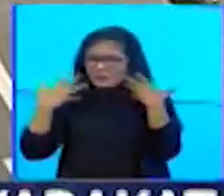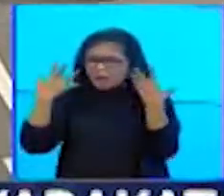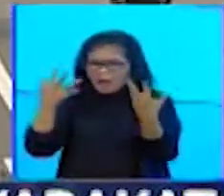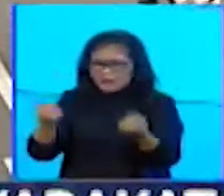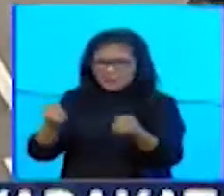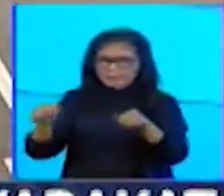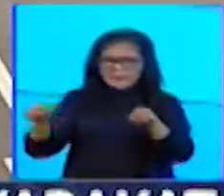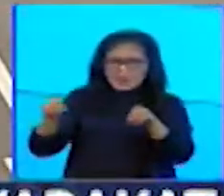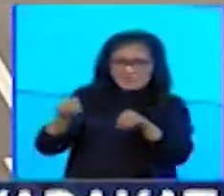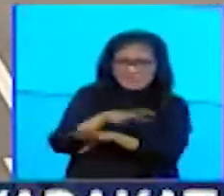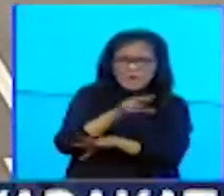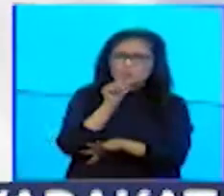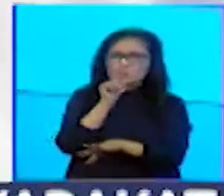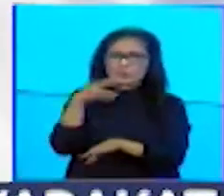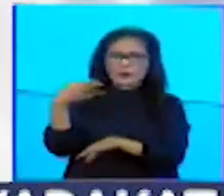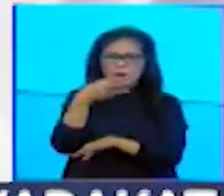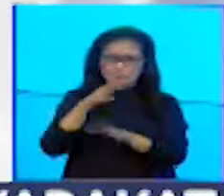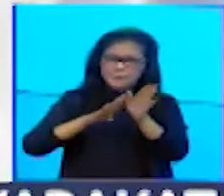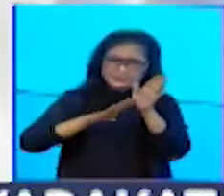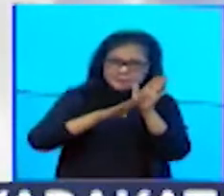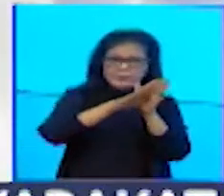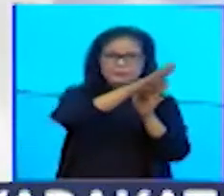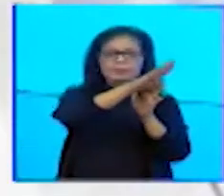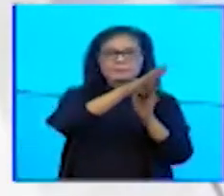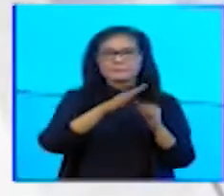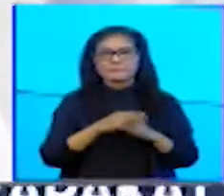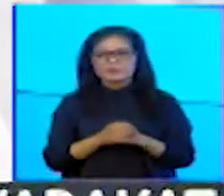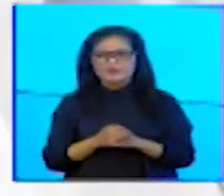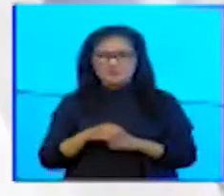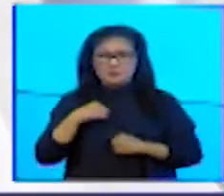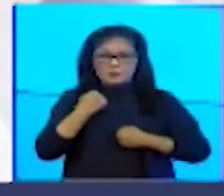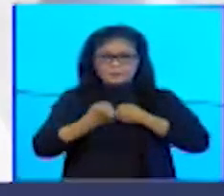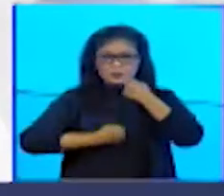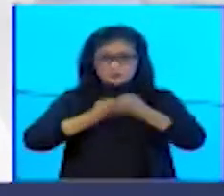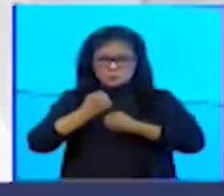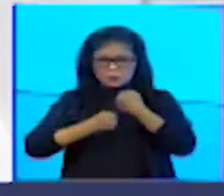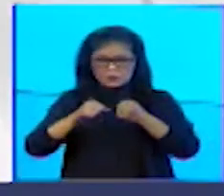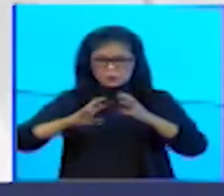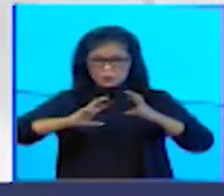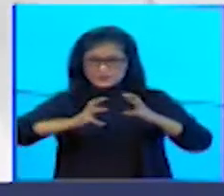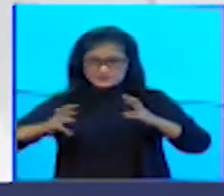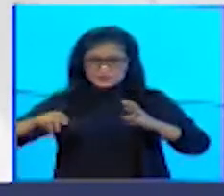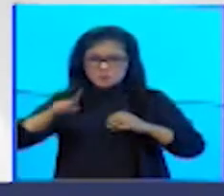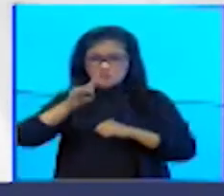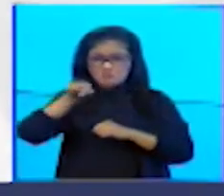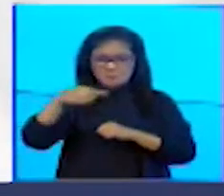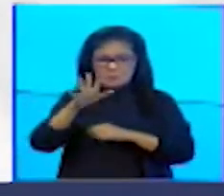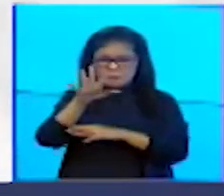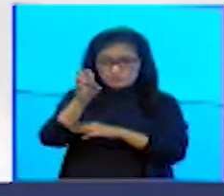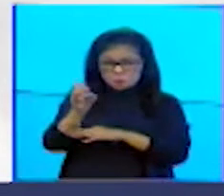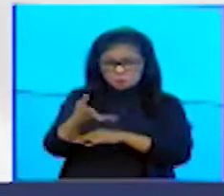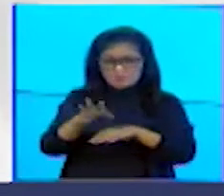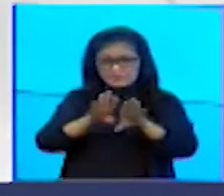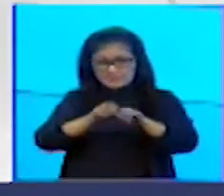semakin cepat pulih. Nah, sektor otomotif ini memiliki 1,5 juta tenaga kerja secara langsung dan 4,5